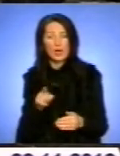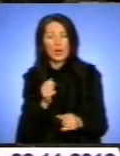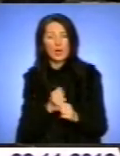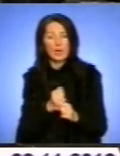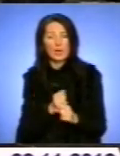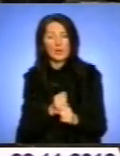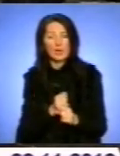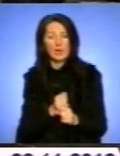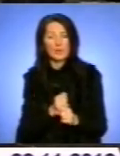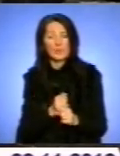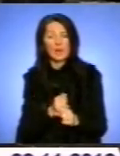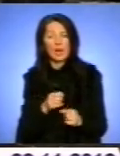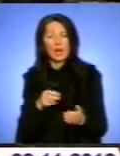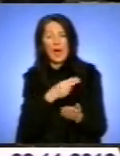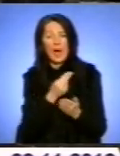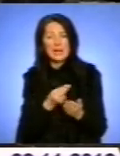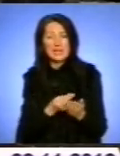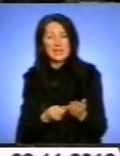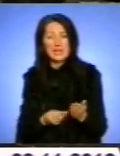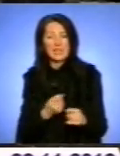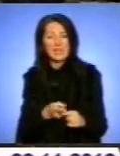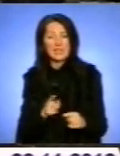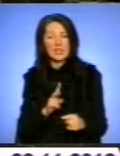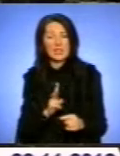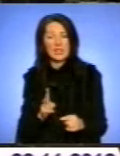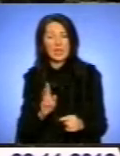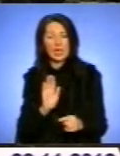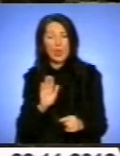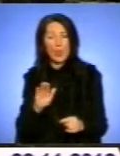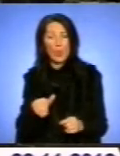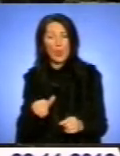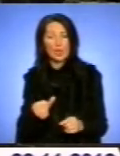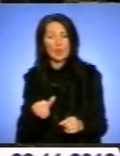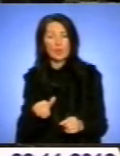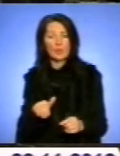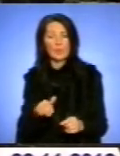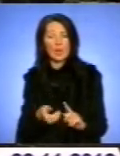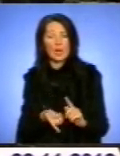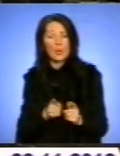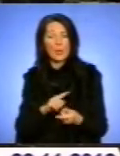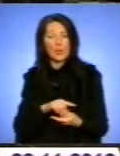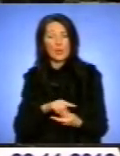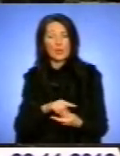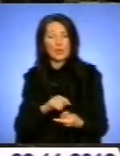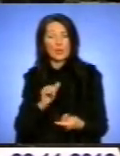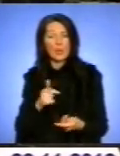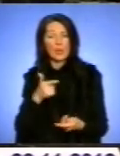вироблявся ескіз, який потім переводився у